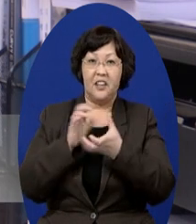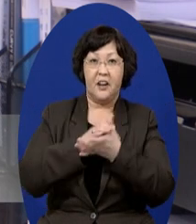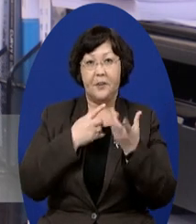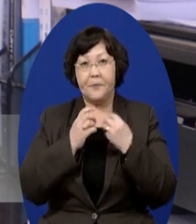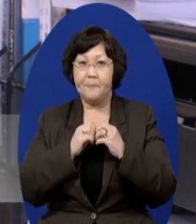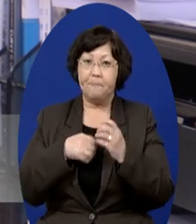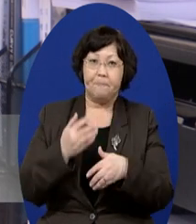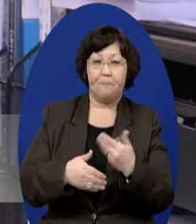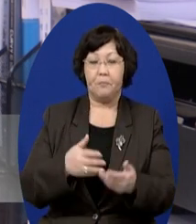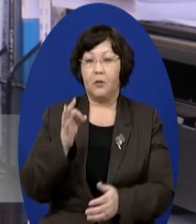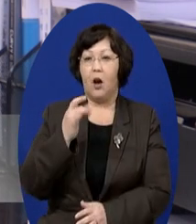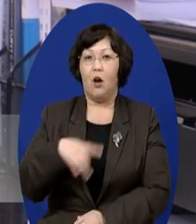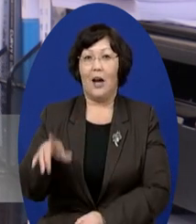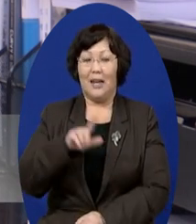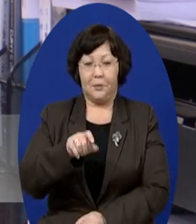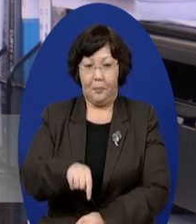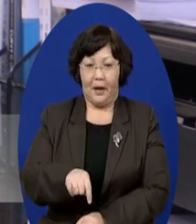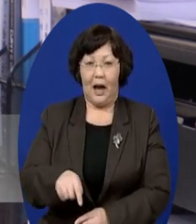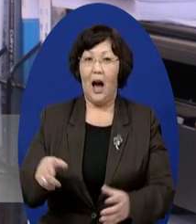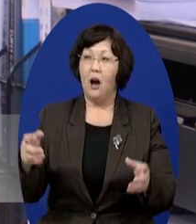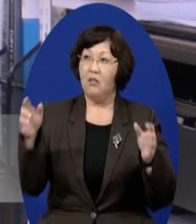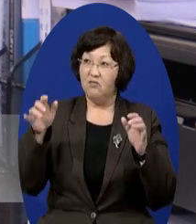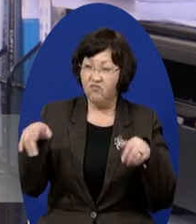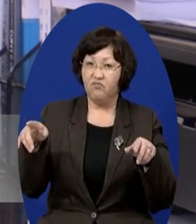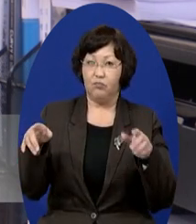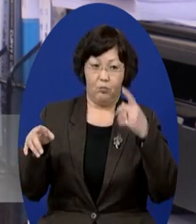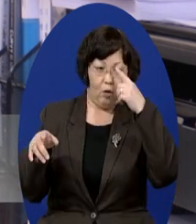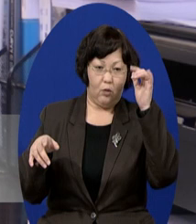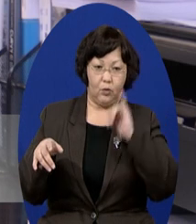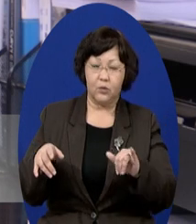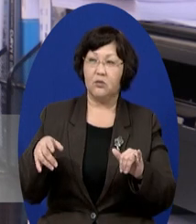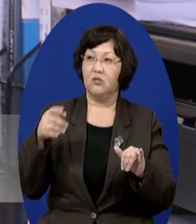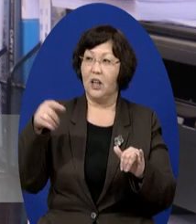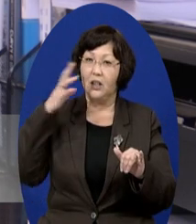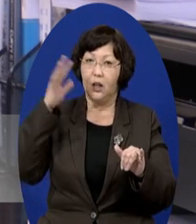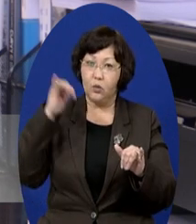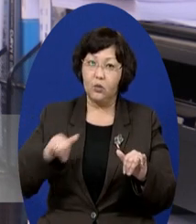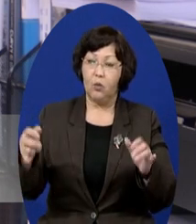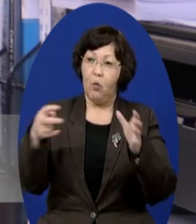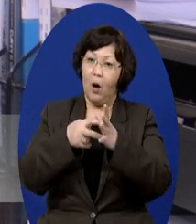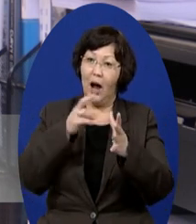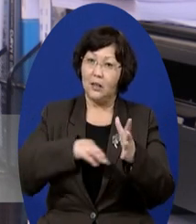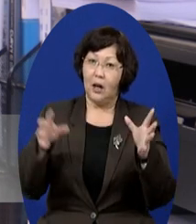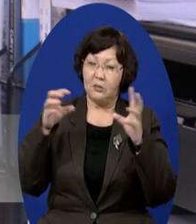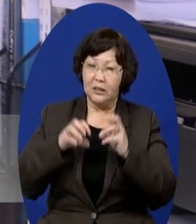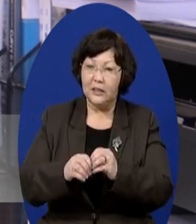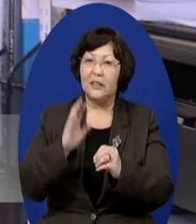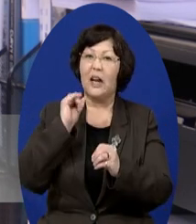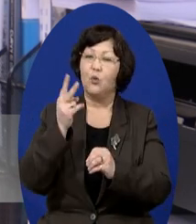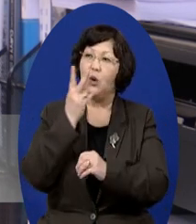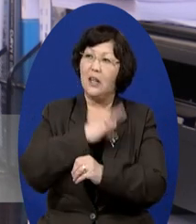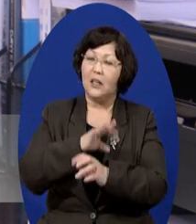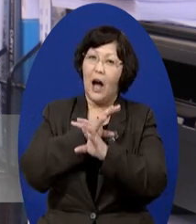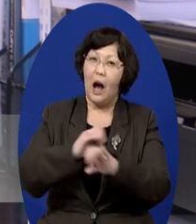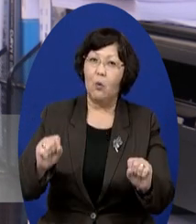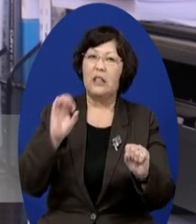Энэ ордыг одоо хоёр тал яаж хамтарч ашиглах юм бэ? Монголоос одоо ямар үр өгөөж авах юм? Нөхөрнг оруулах ямар үр өгөөж авах гэдэг ч юм уу? Ийм асуудлууд яригднаа. Тэгэхээр энэ туршилтын албартын